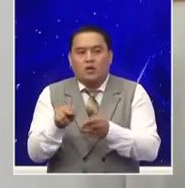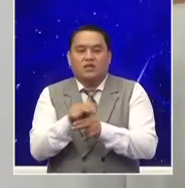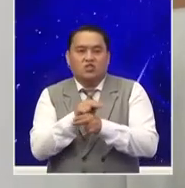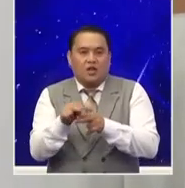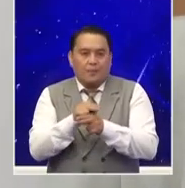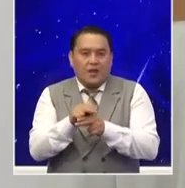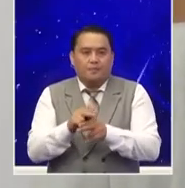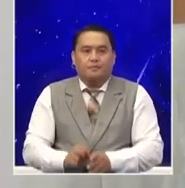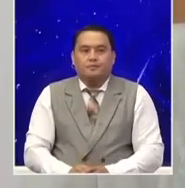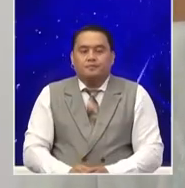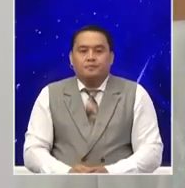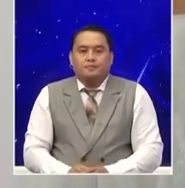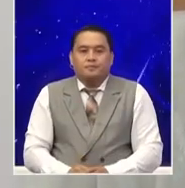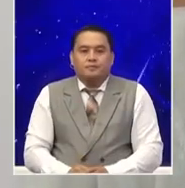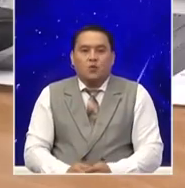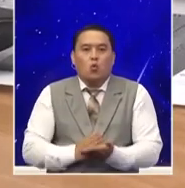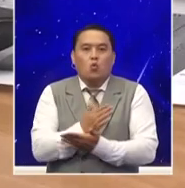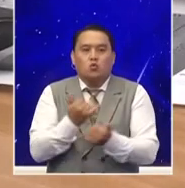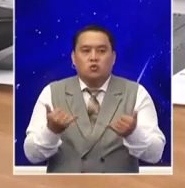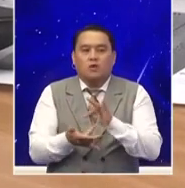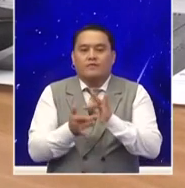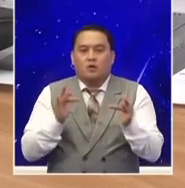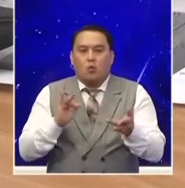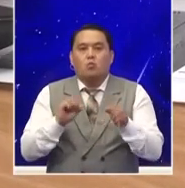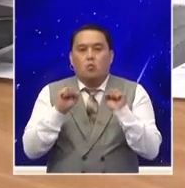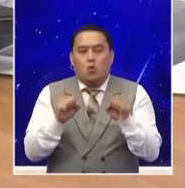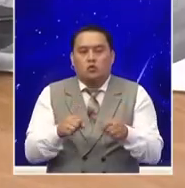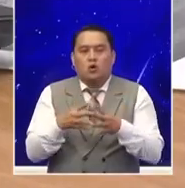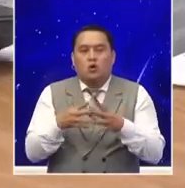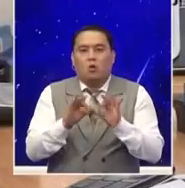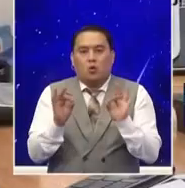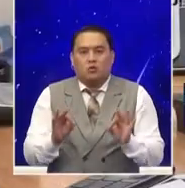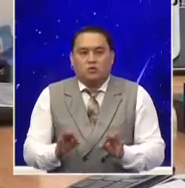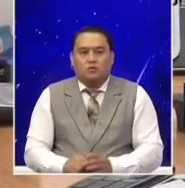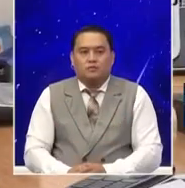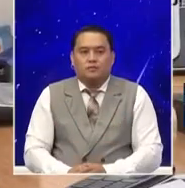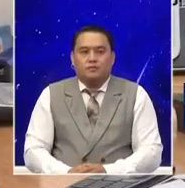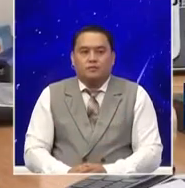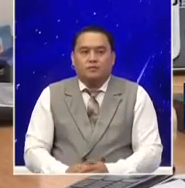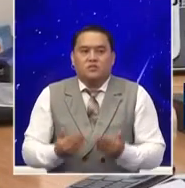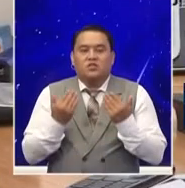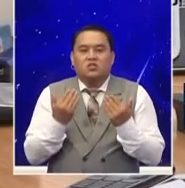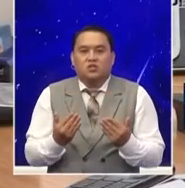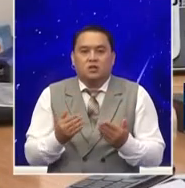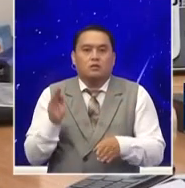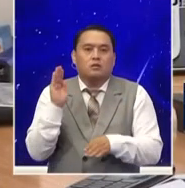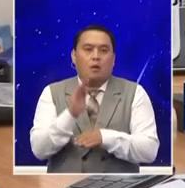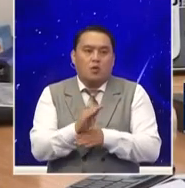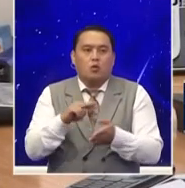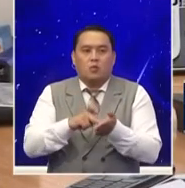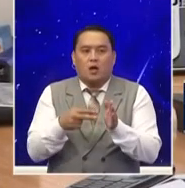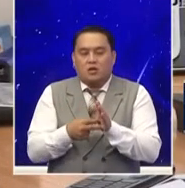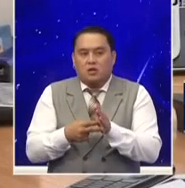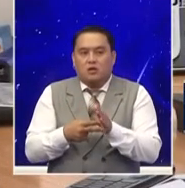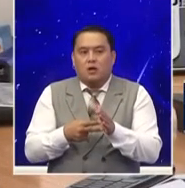лечение. Пробную версию оказания таких услуг в онлайн-режиме запустят уже осенью этого года. Сейчас вот дополнительно планируем до